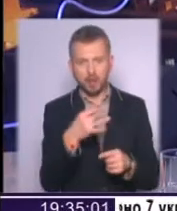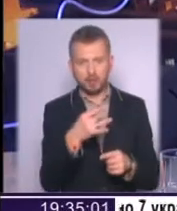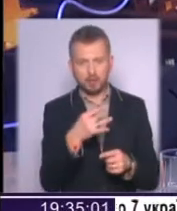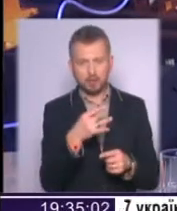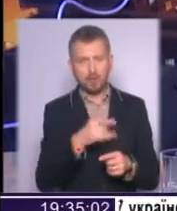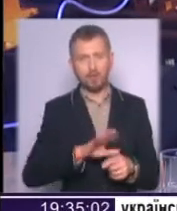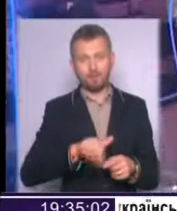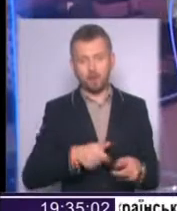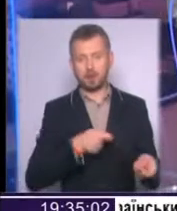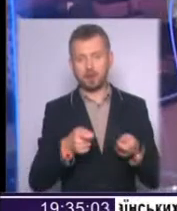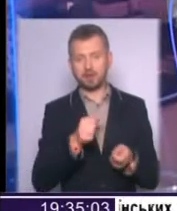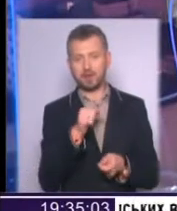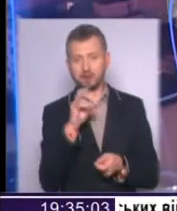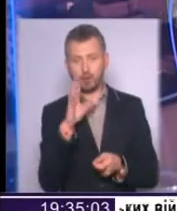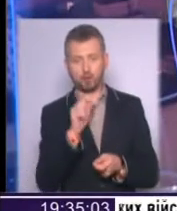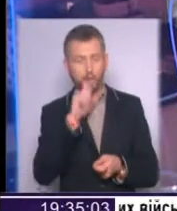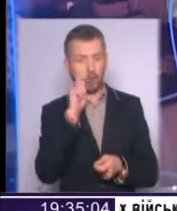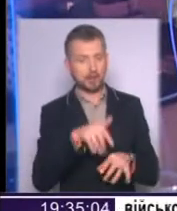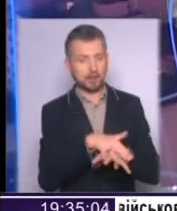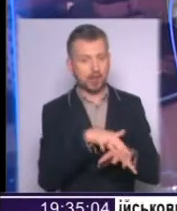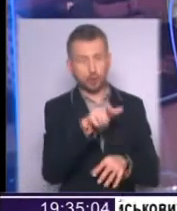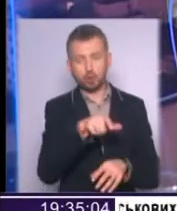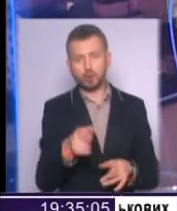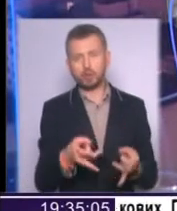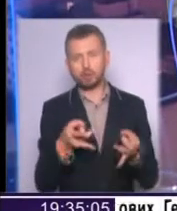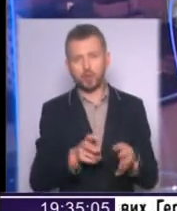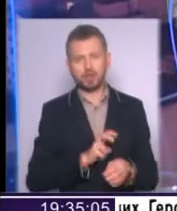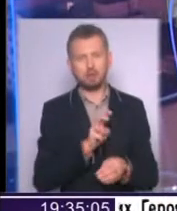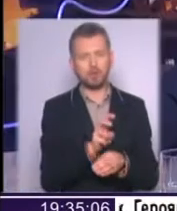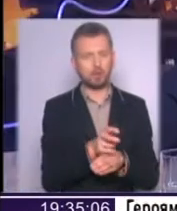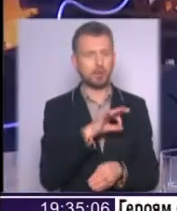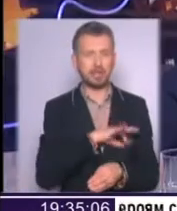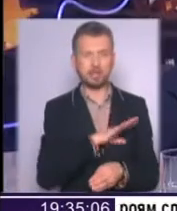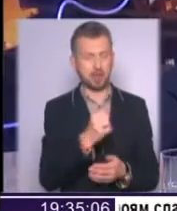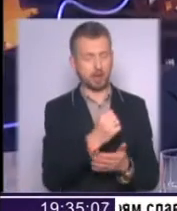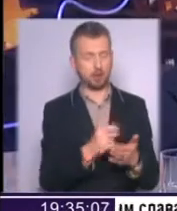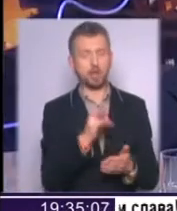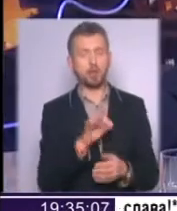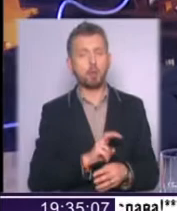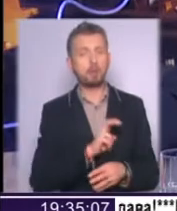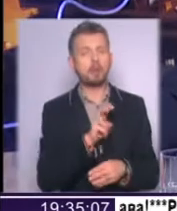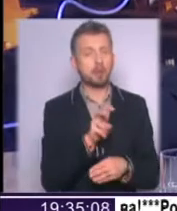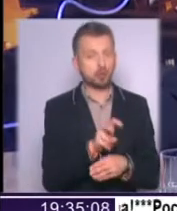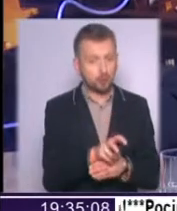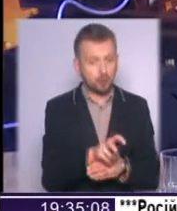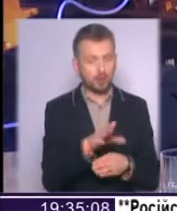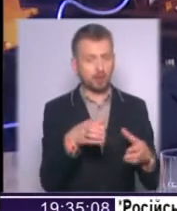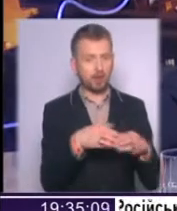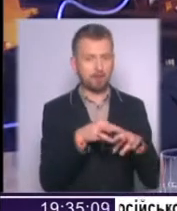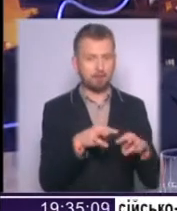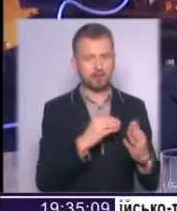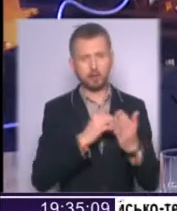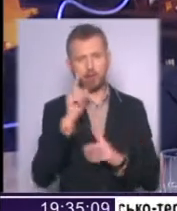после правительства Азарова украинский народ, люди просто придут, не применяя оружие, но придут, к Кабмину, к